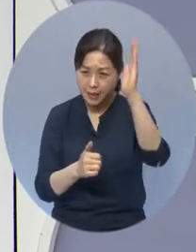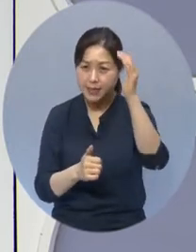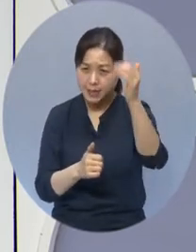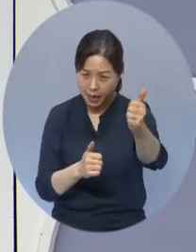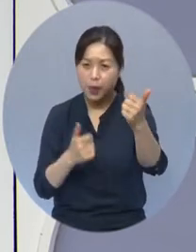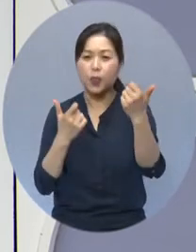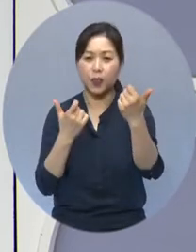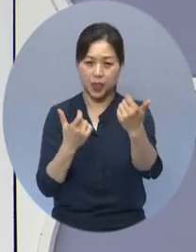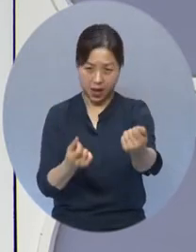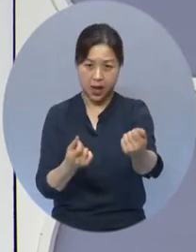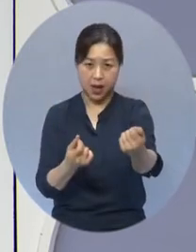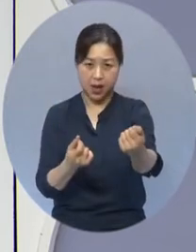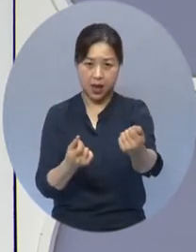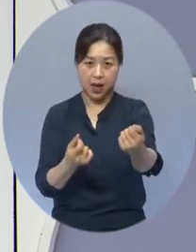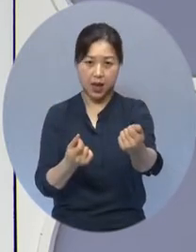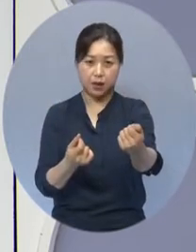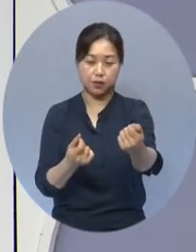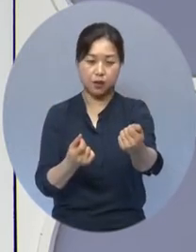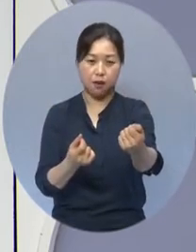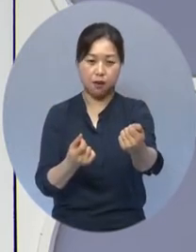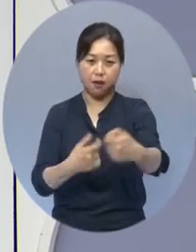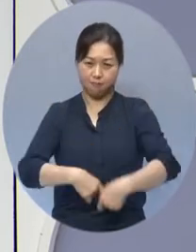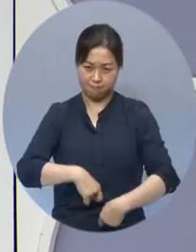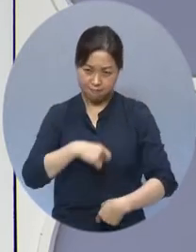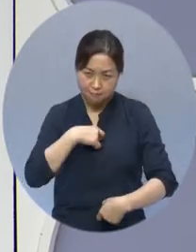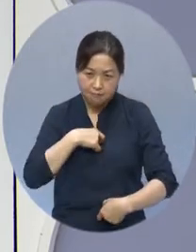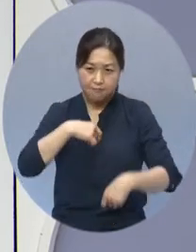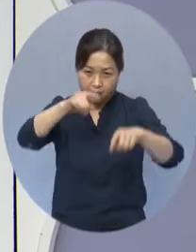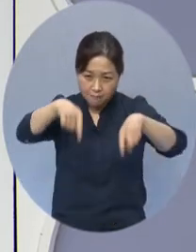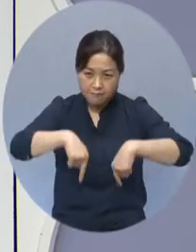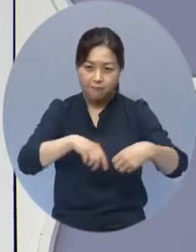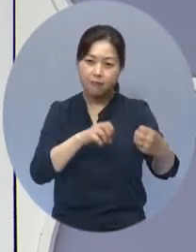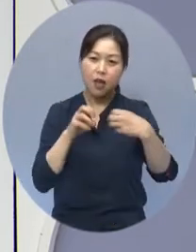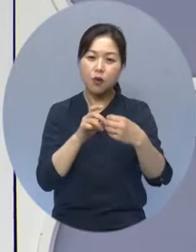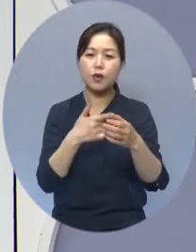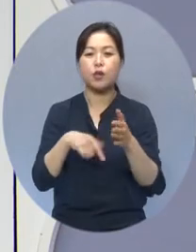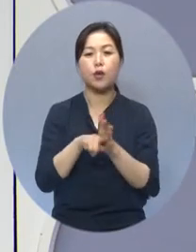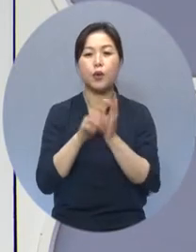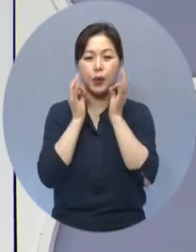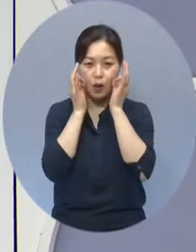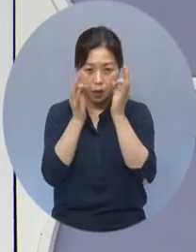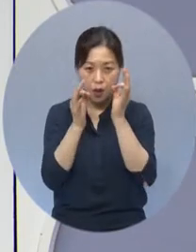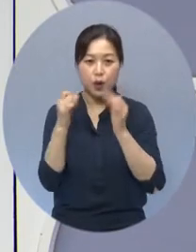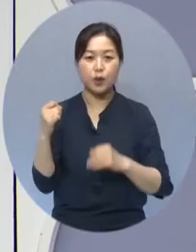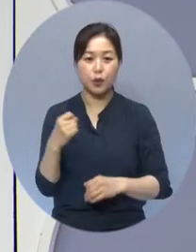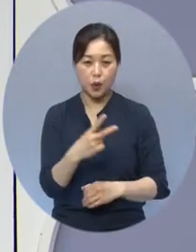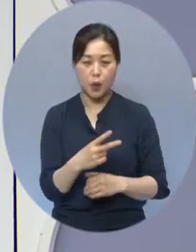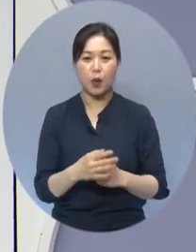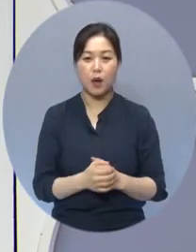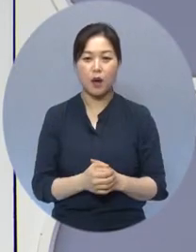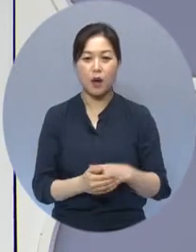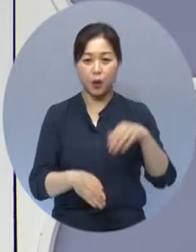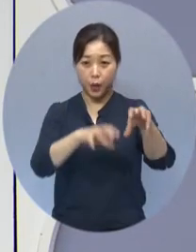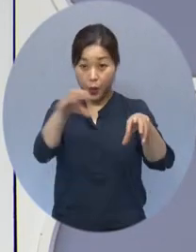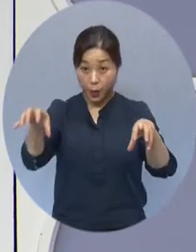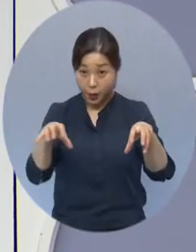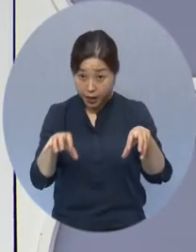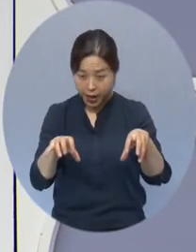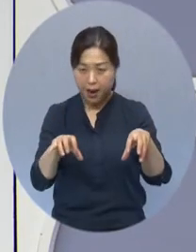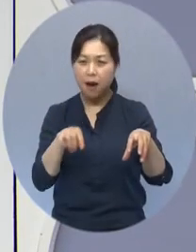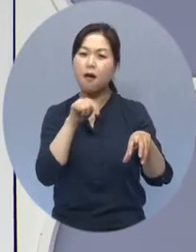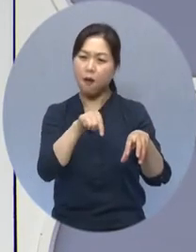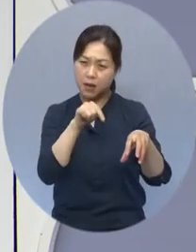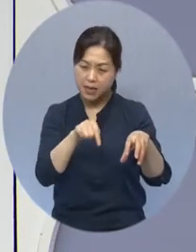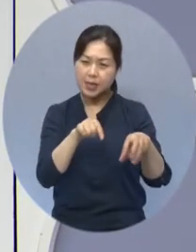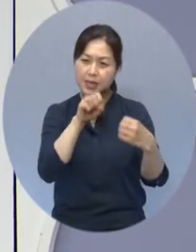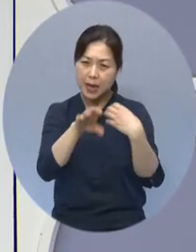시민과의 정말 진솔한 소통을 최우선으로 했고요. 그다음에 또 이제 현장에 답이 있다 하는 일념으로